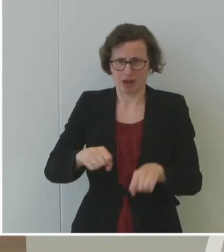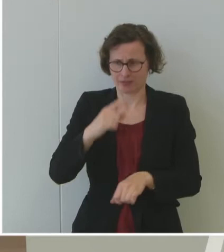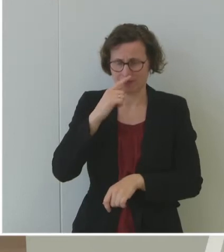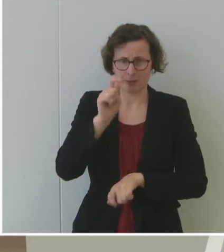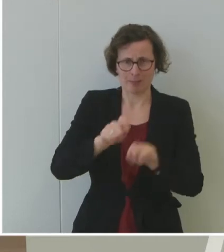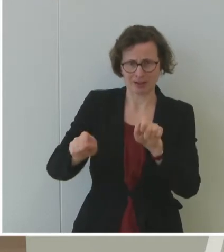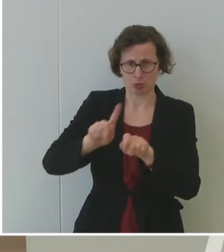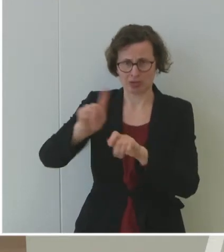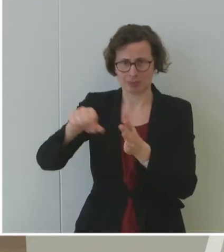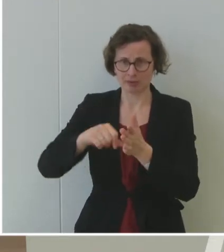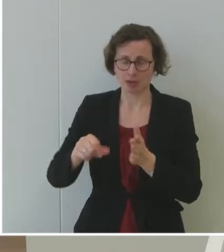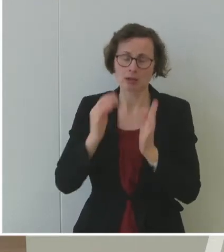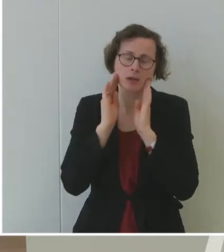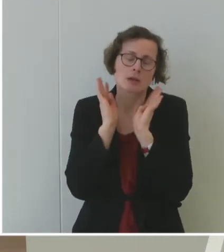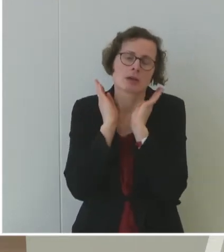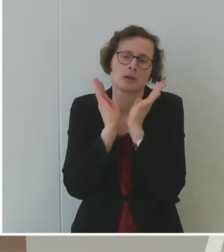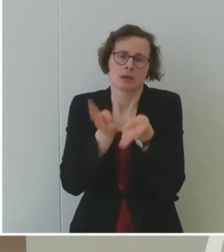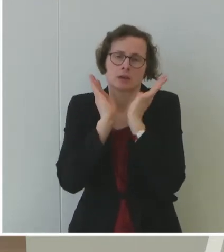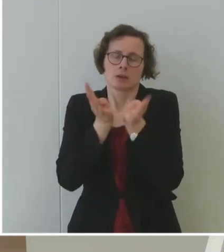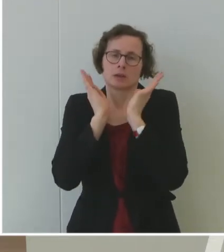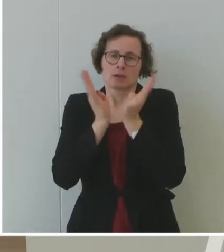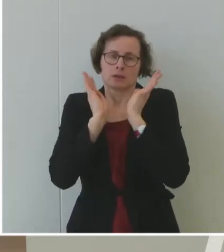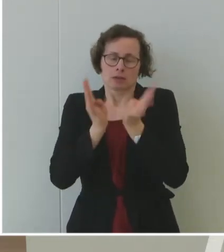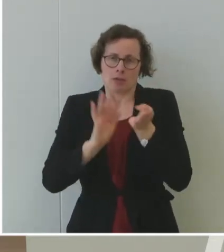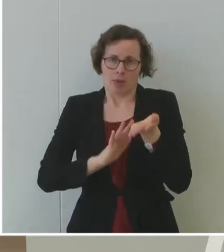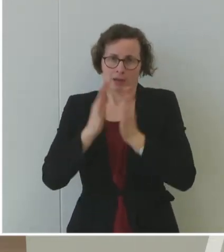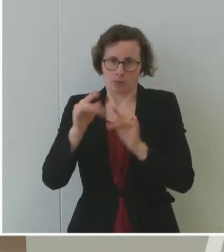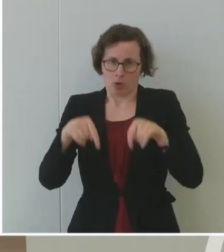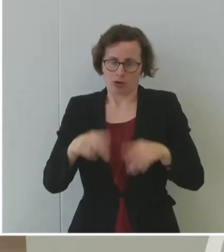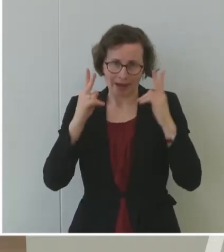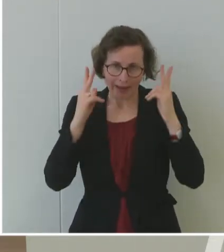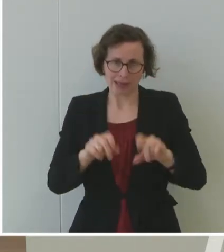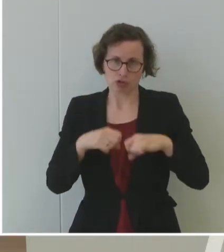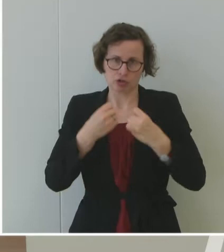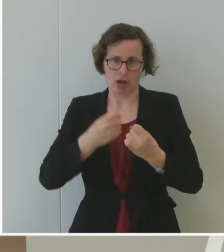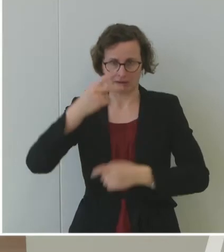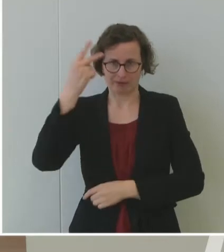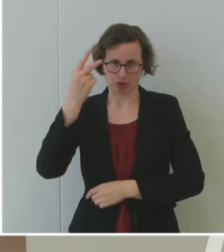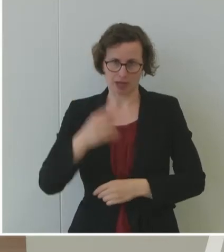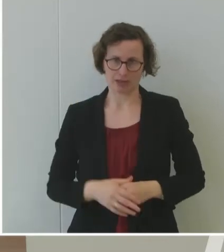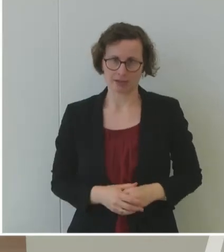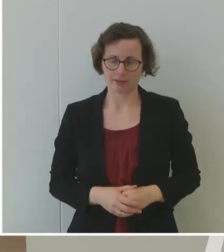werden können, dann ist mir Angst und Bange um unser Rechtsstaatsverständnis in diesem Haus.